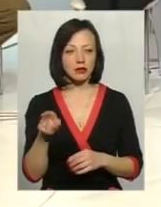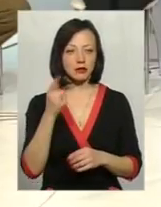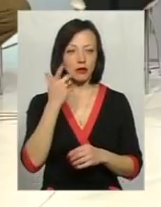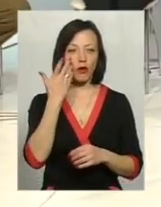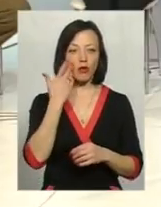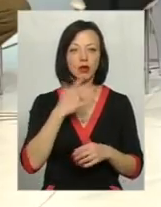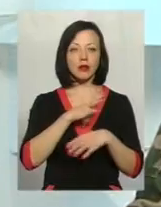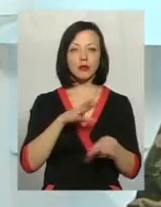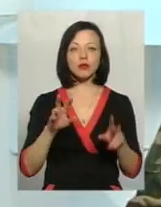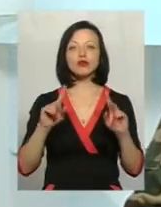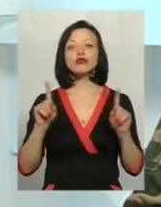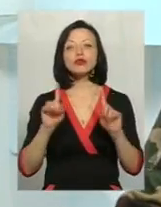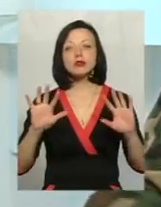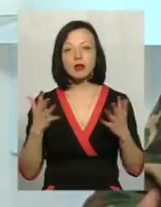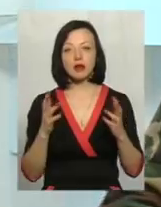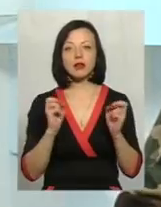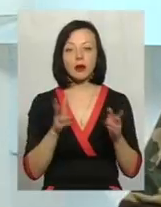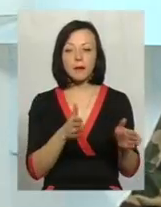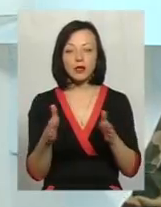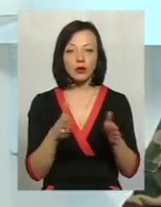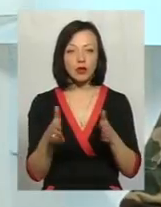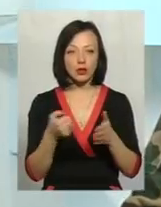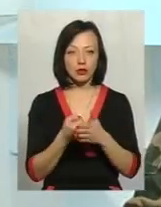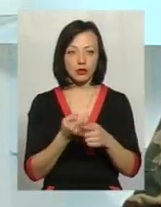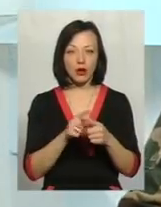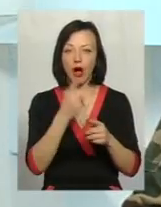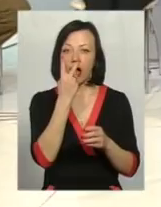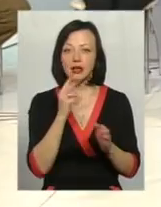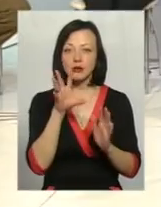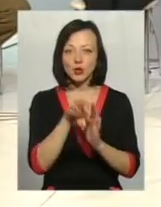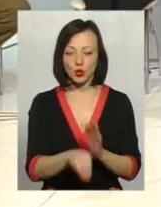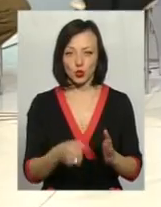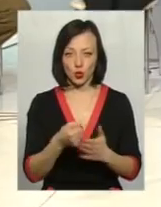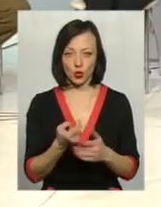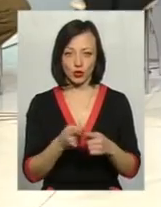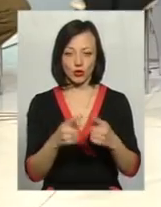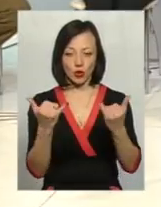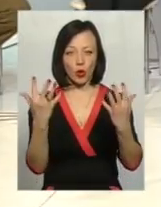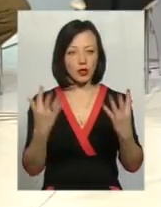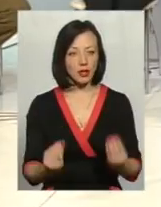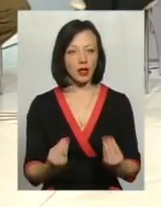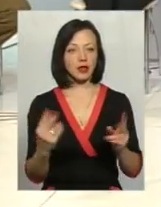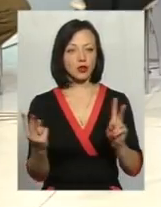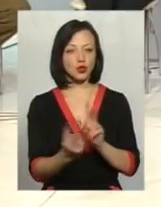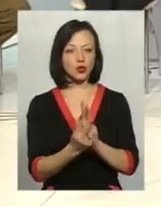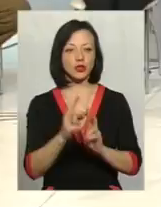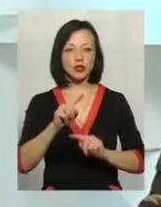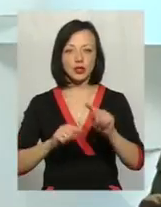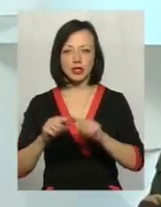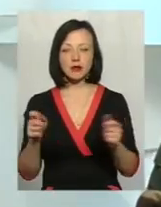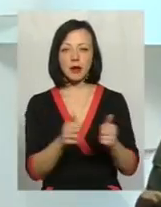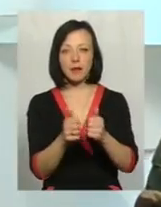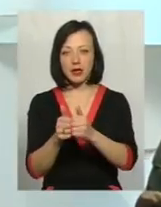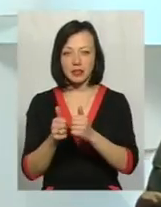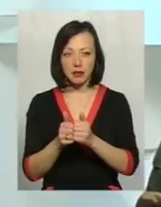не було, що сталося, як сталося. Його підготовлюють до того, адаптують до сьогодення, зустріч з рідними,